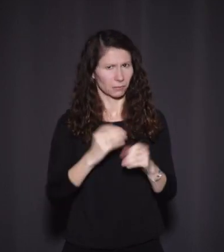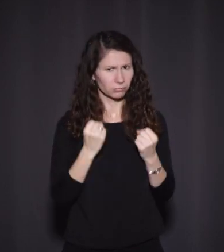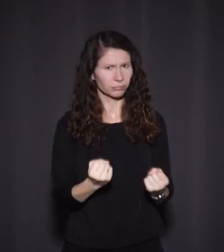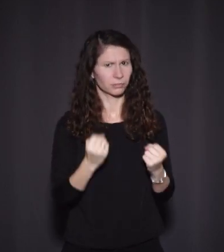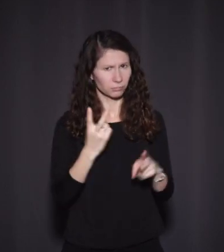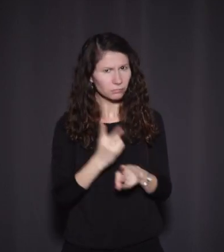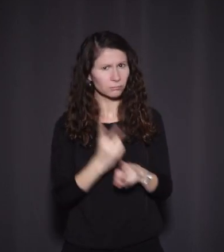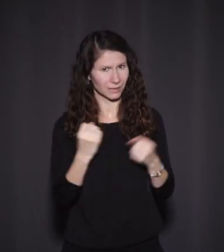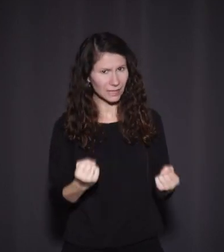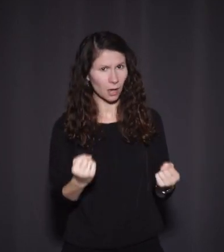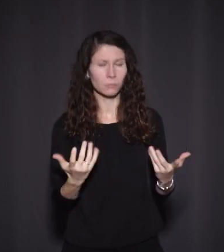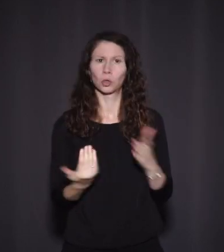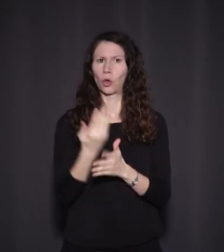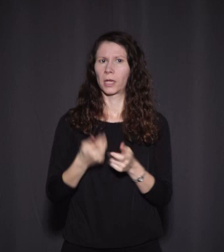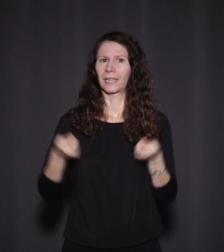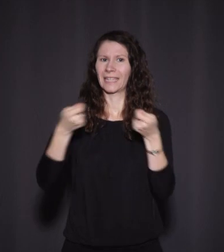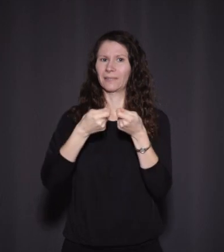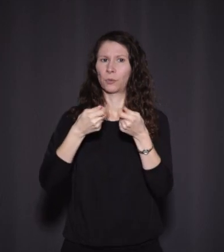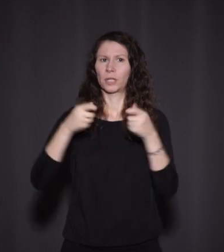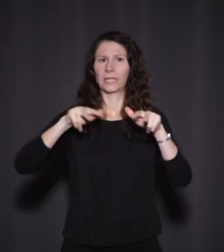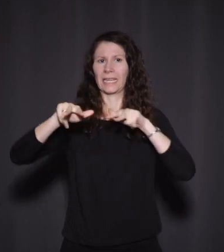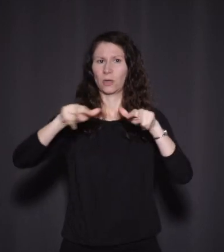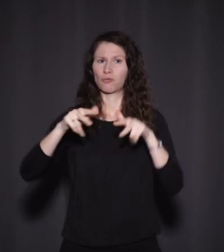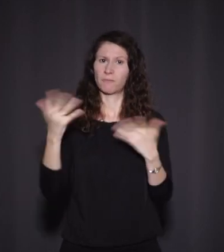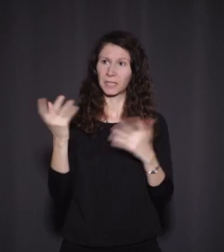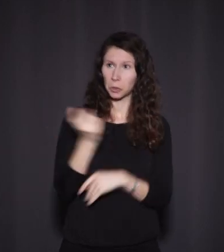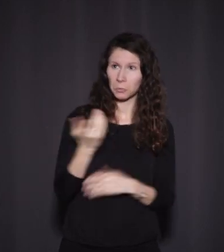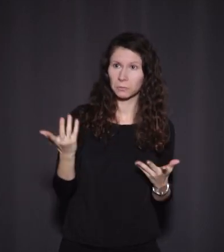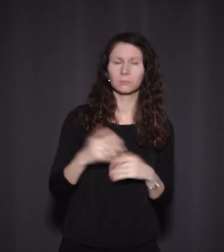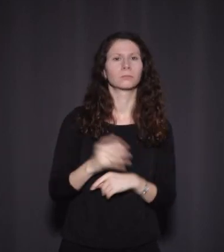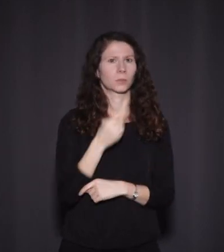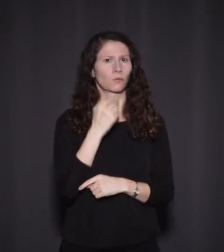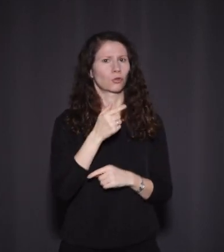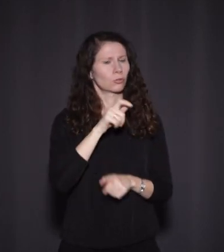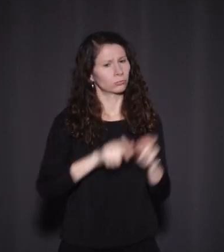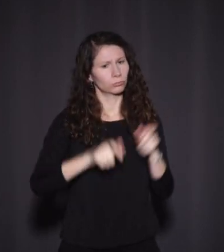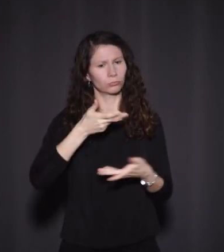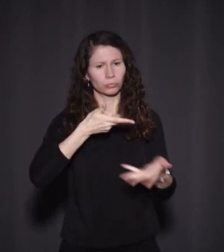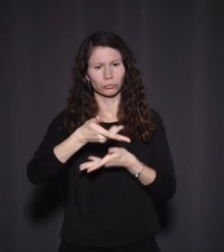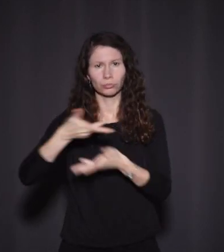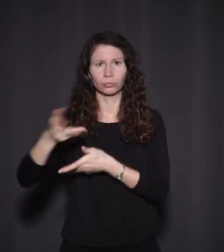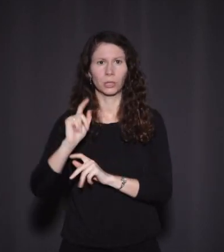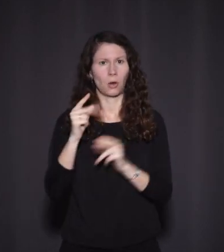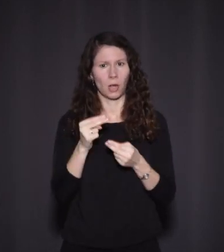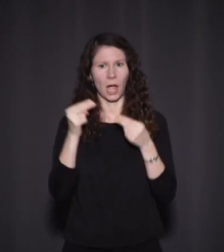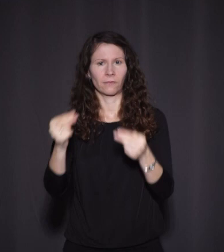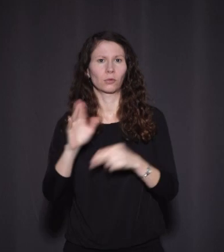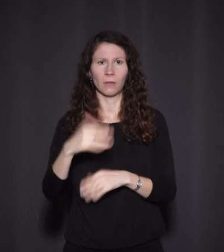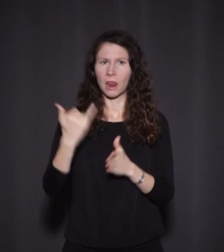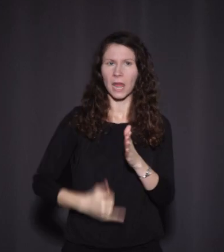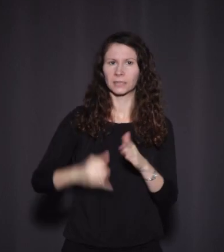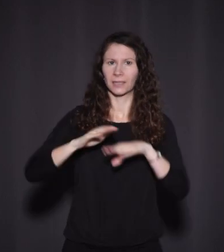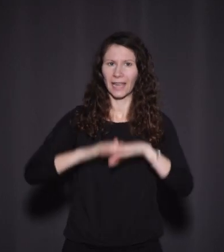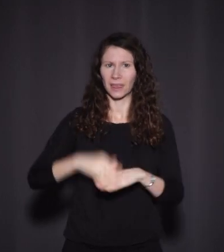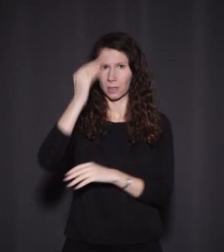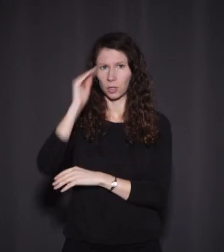zu? Wir wollen natürlich da mit spannenden Menschen drüber sprechen, nämlich auch Antworten geben. Was hat denn Ihr letzter Rentenbescheid ergeben?